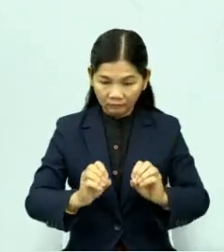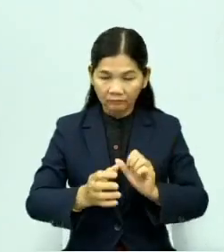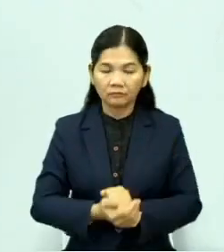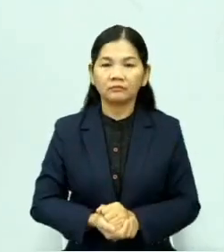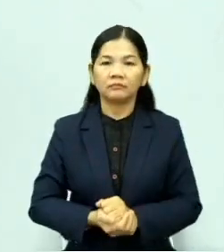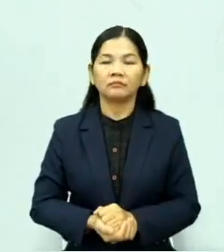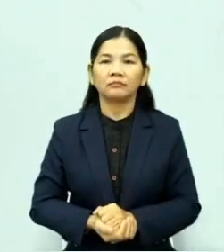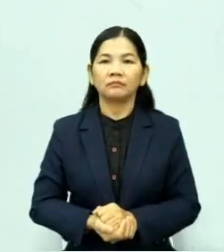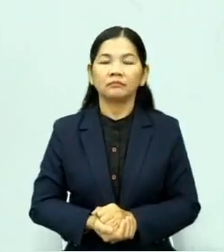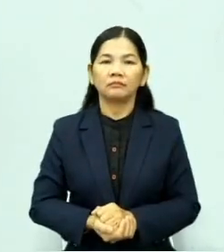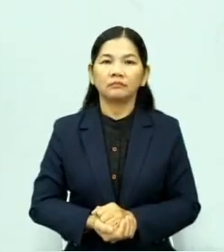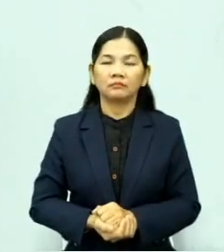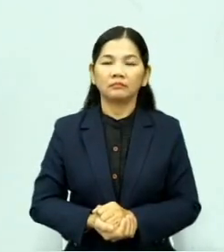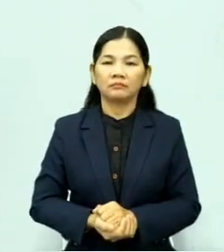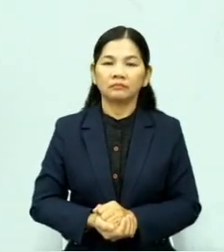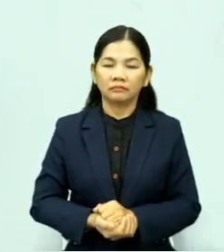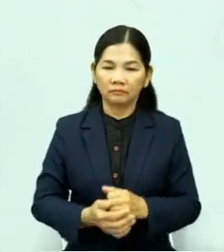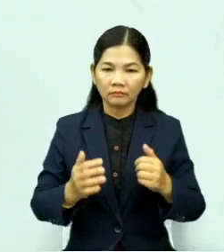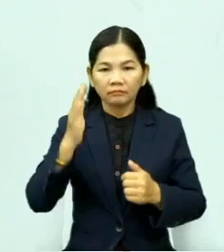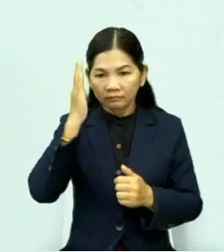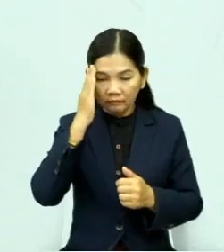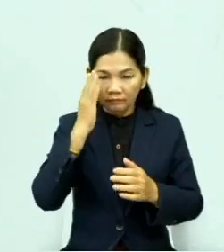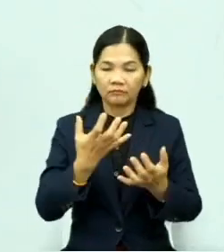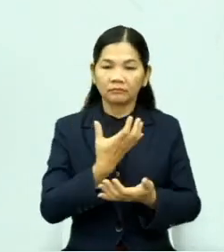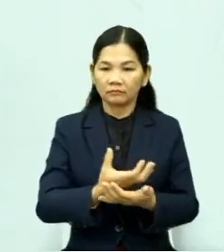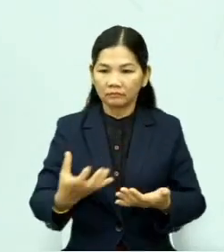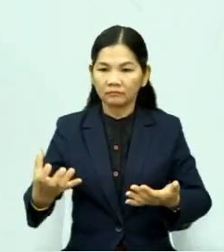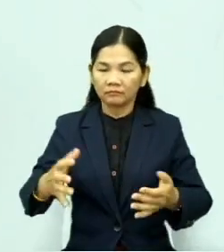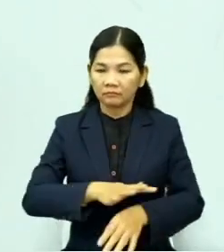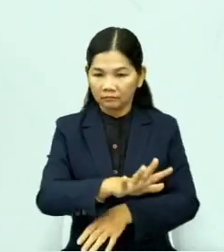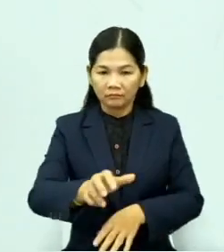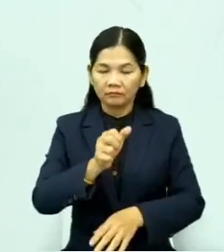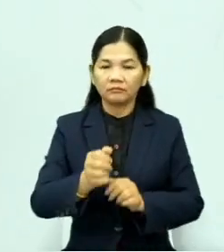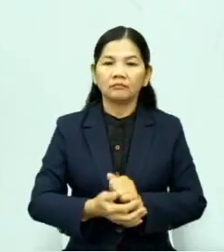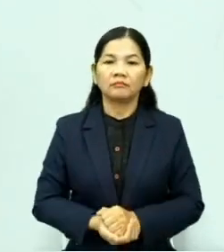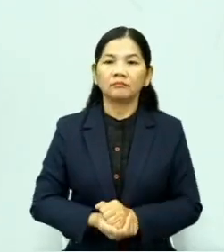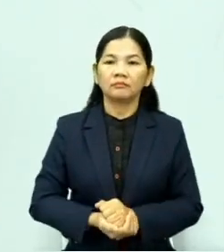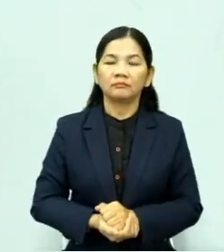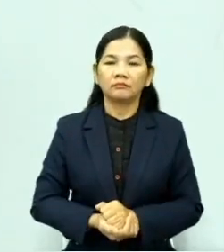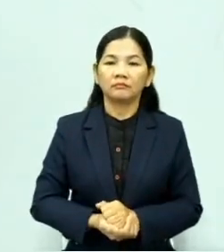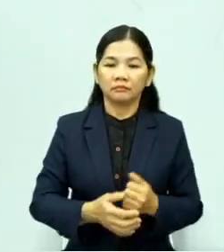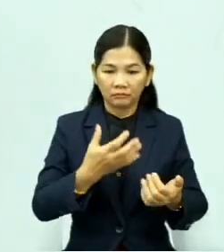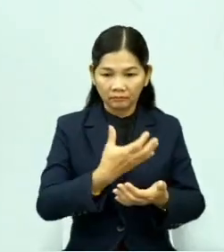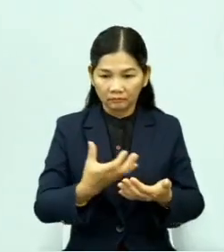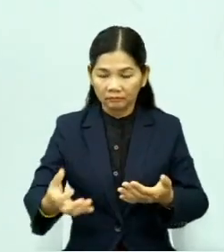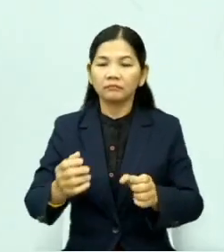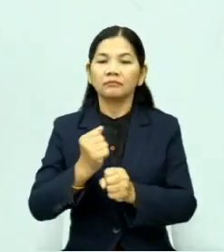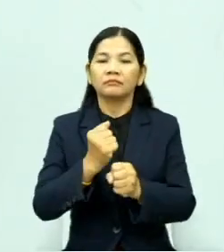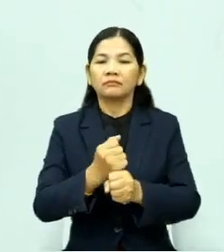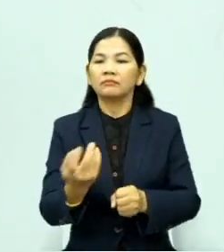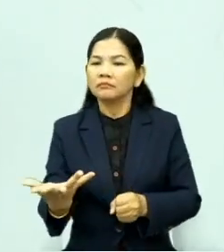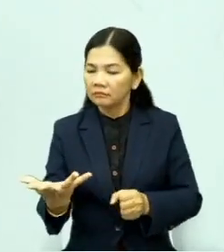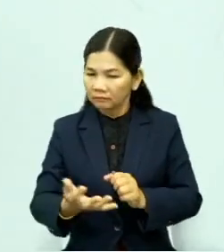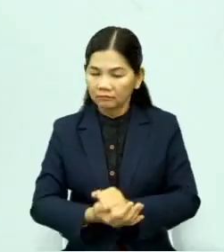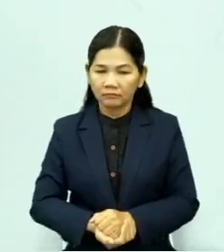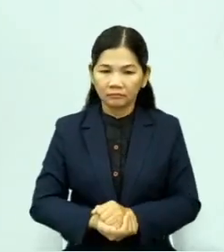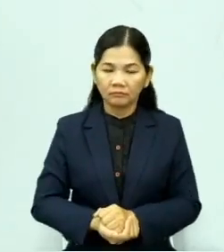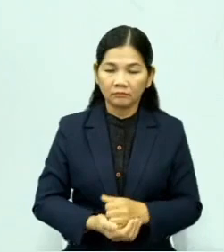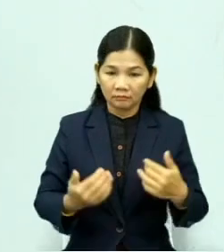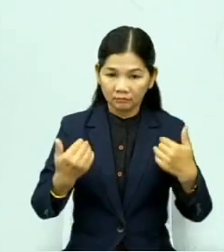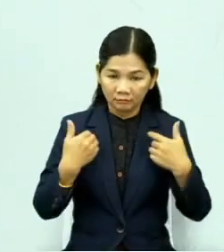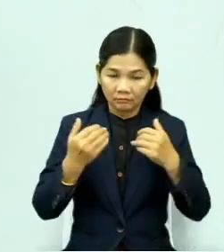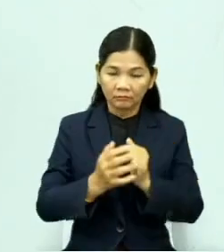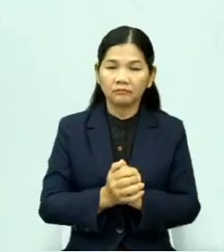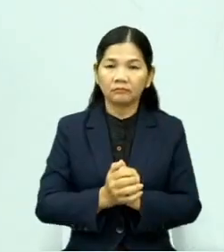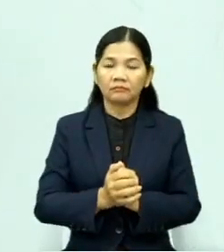thua mặt ta con chá bụt xanh con xôn ụp cò phêng khmai chân á chá ụp cò xem xây chứ con trâu thua mấy chá cứ con